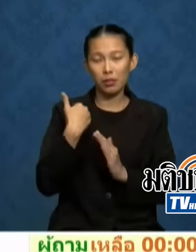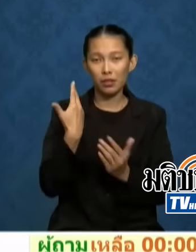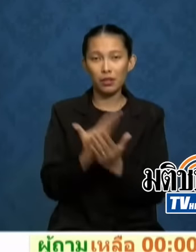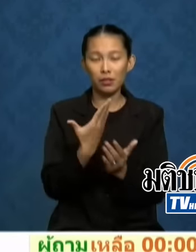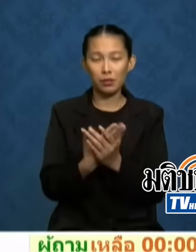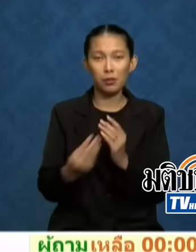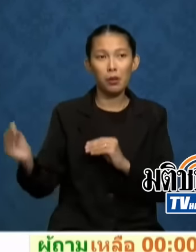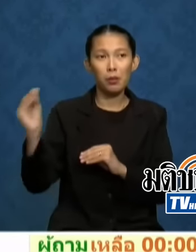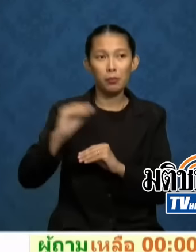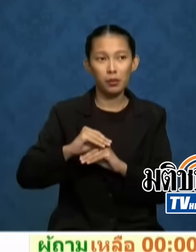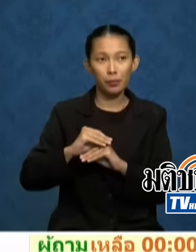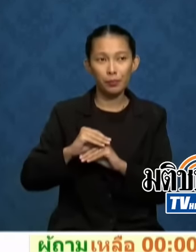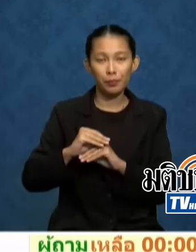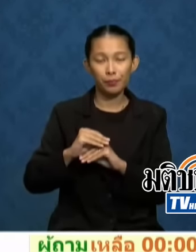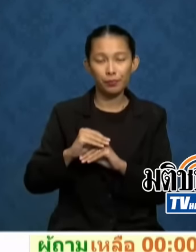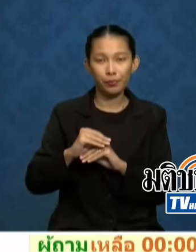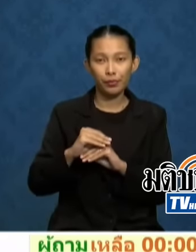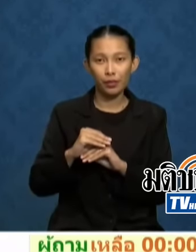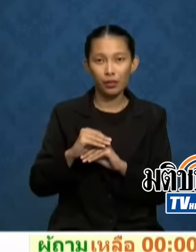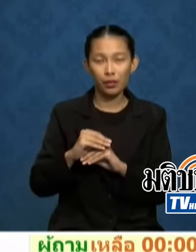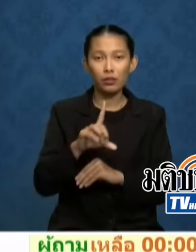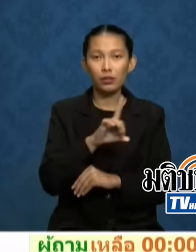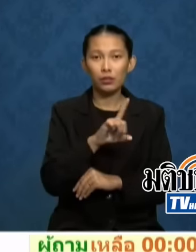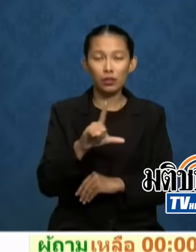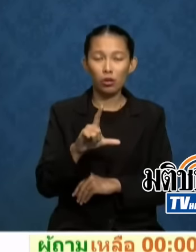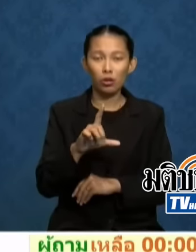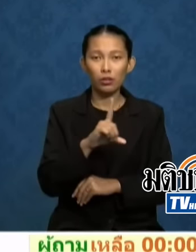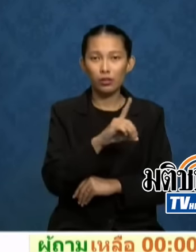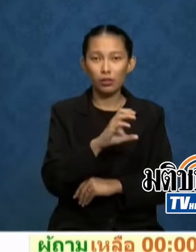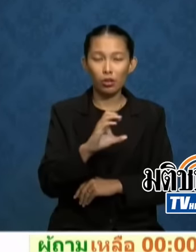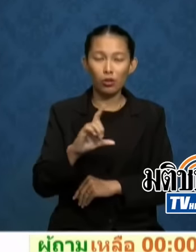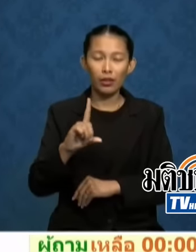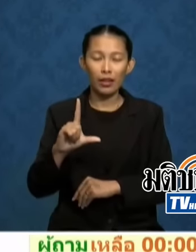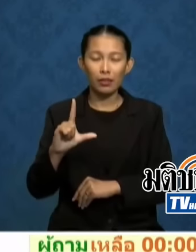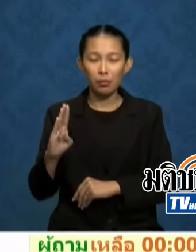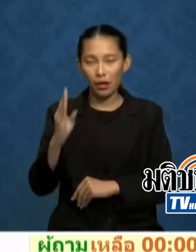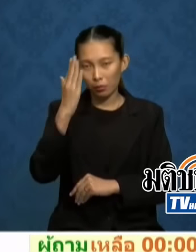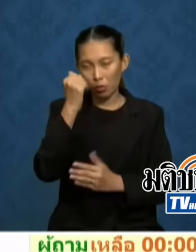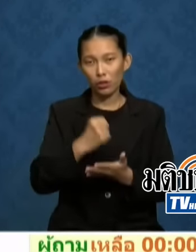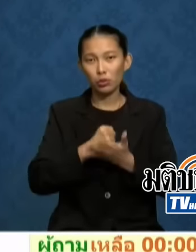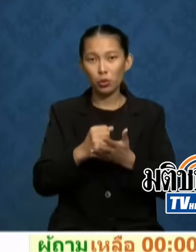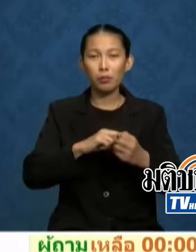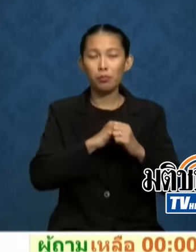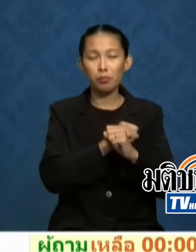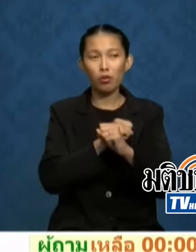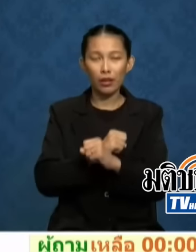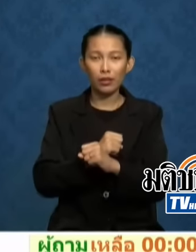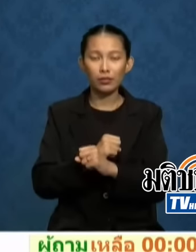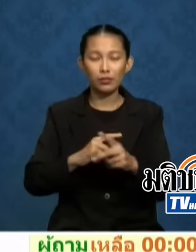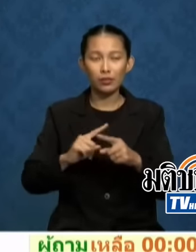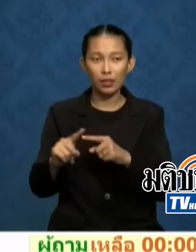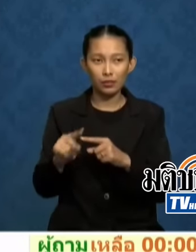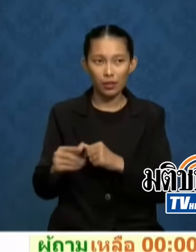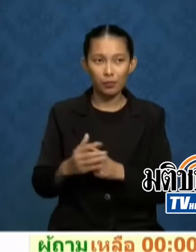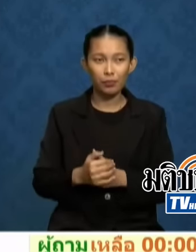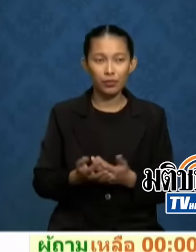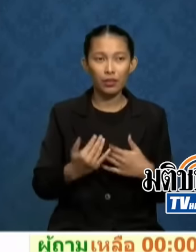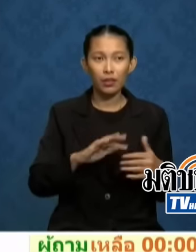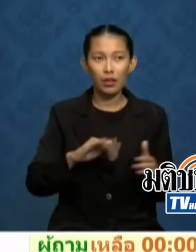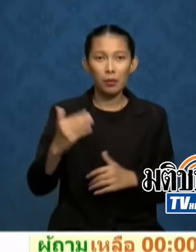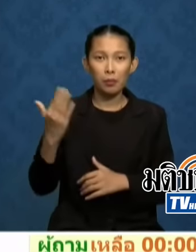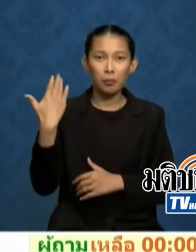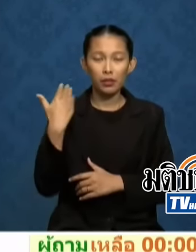งินไปนะครับให้ถึง100 ล้านในการที่เข้าไปช่วยเหลือป้องกันมันเถาสารภัยทั้งหลายจะเกิดขึ้นนะครับที่ท่าน